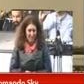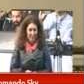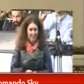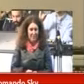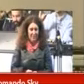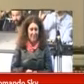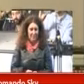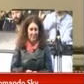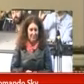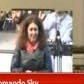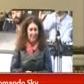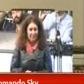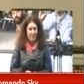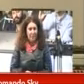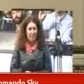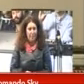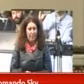E su questo,